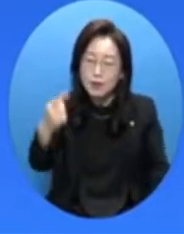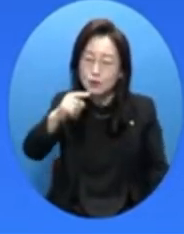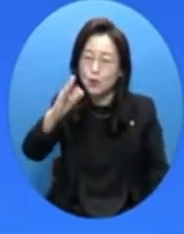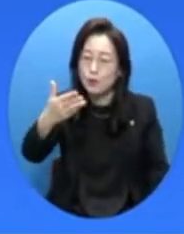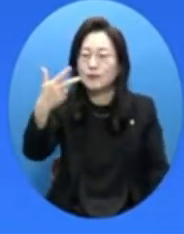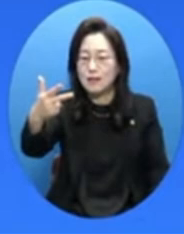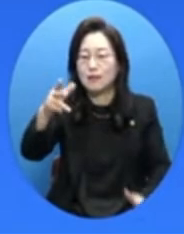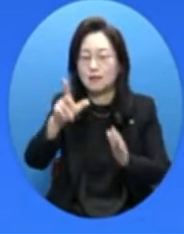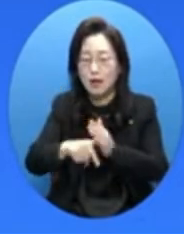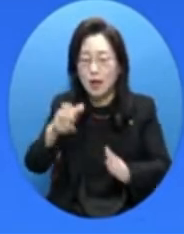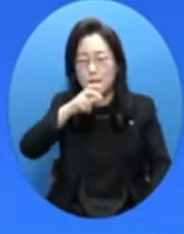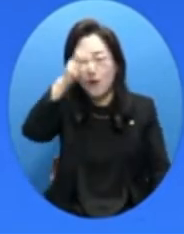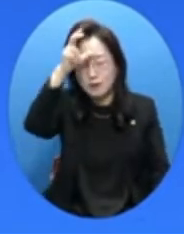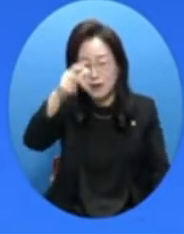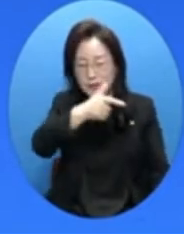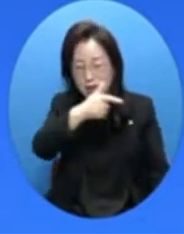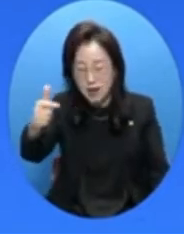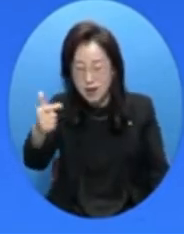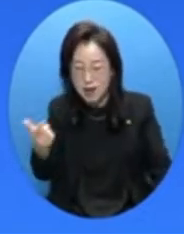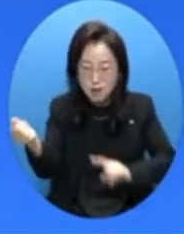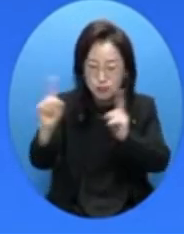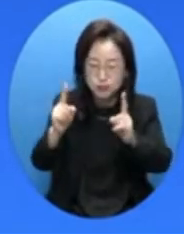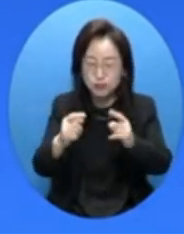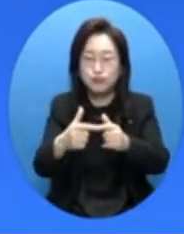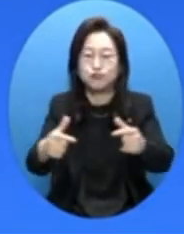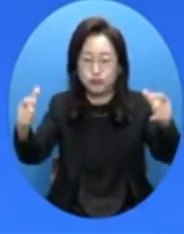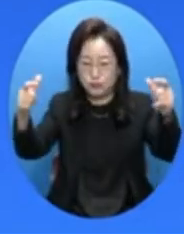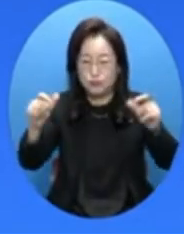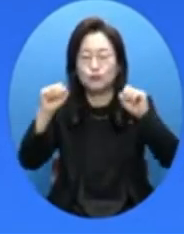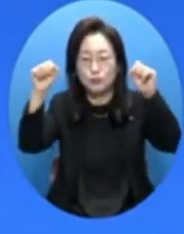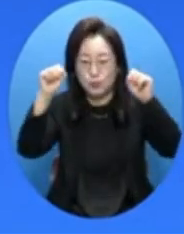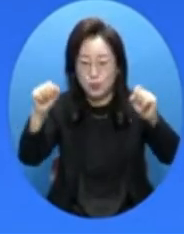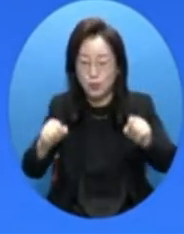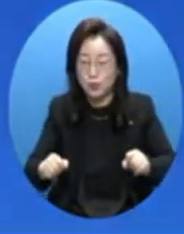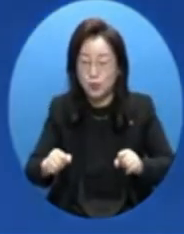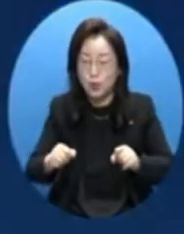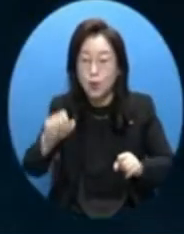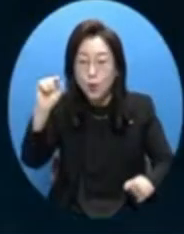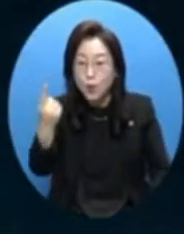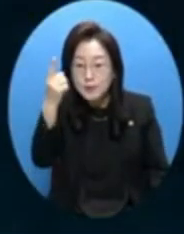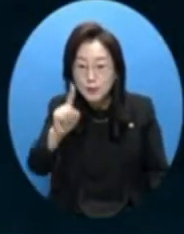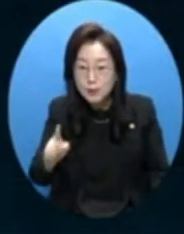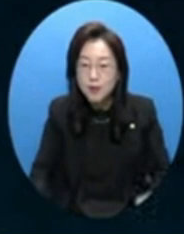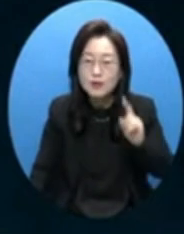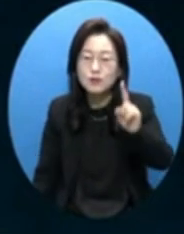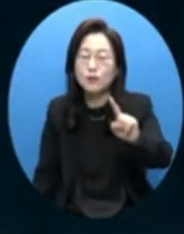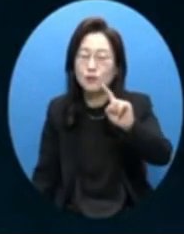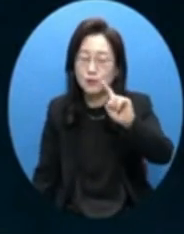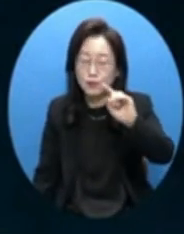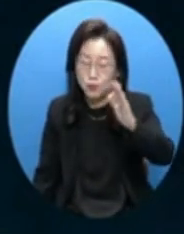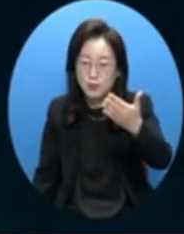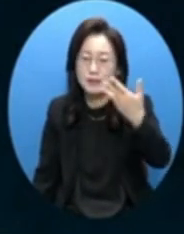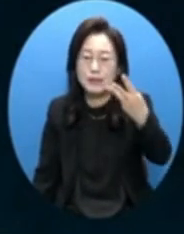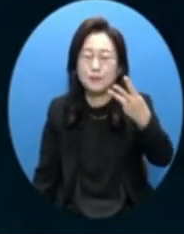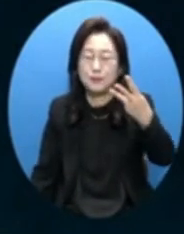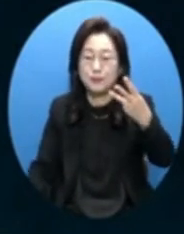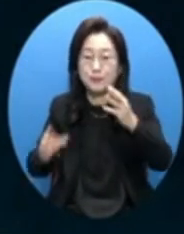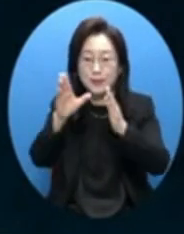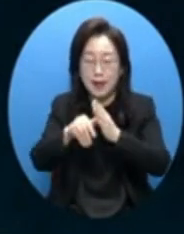부흥운동입니다 그런데이 평양 대봉 온도는 1903년 원산대 부문동으로부터 시작됐습니다 이번